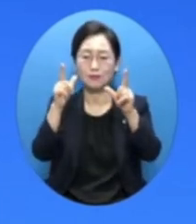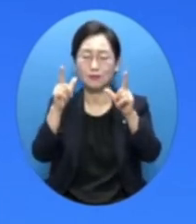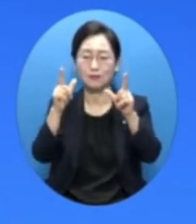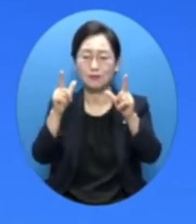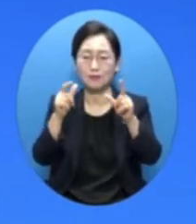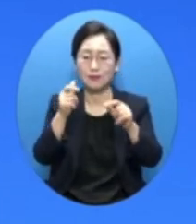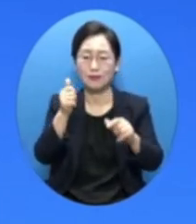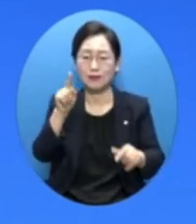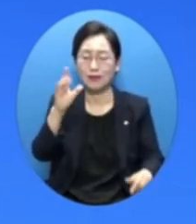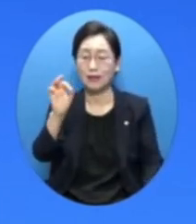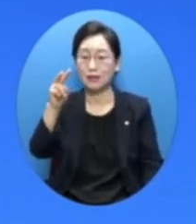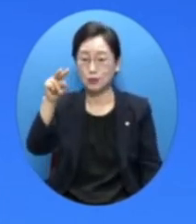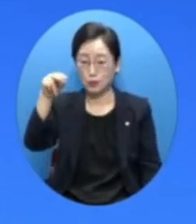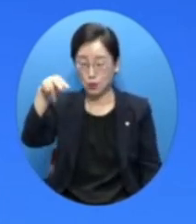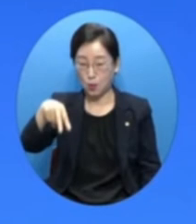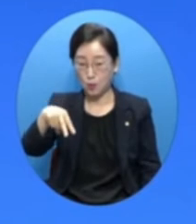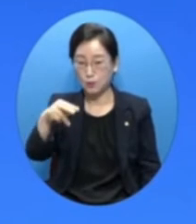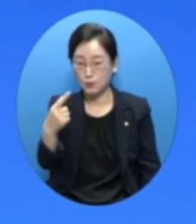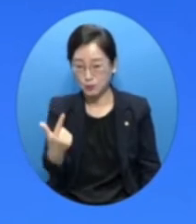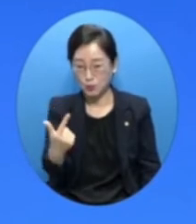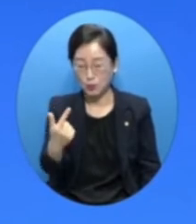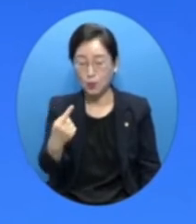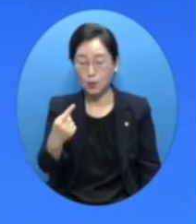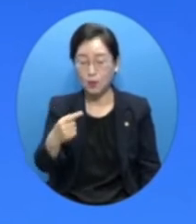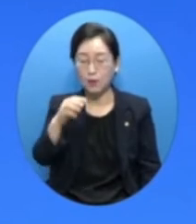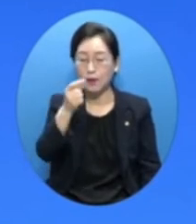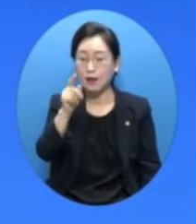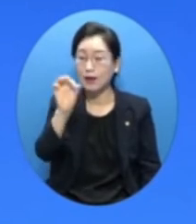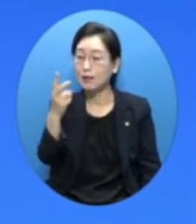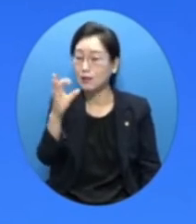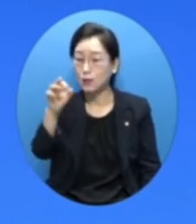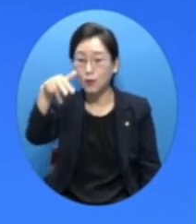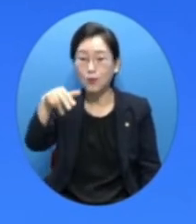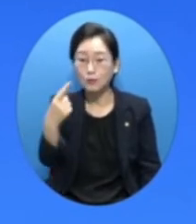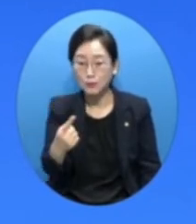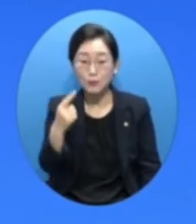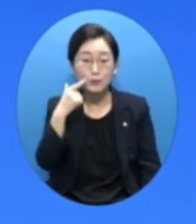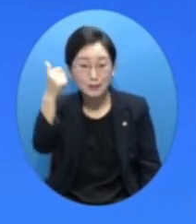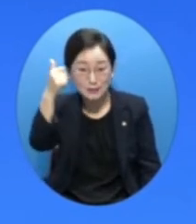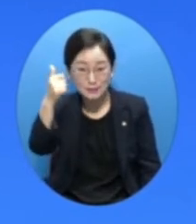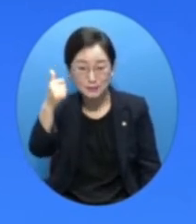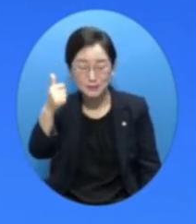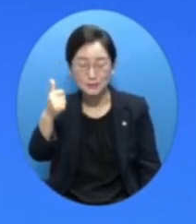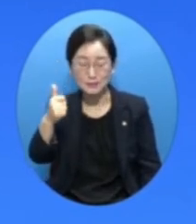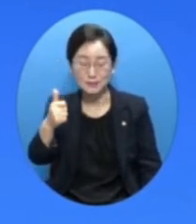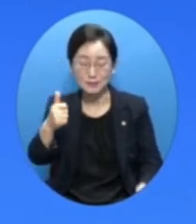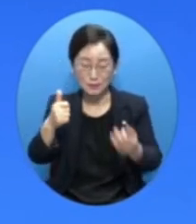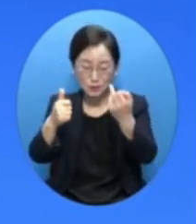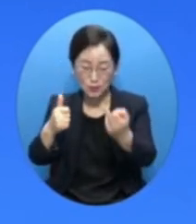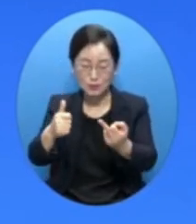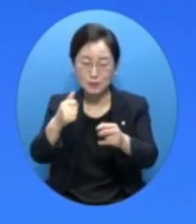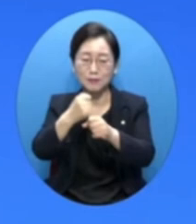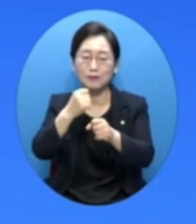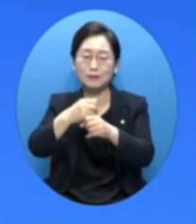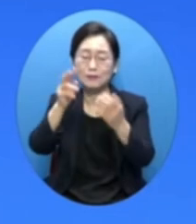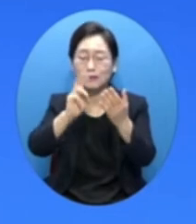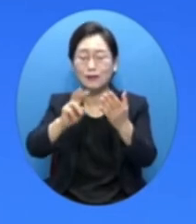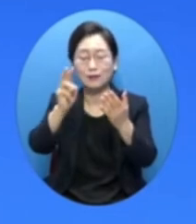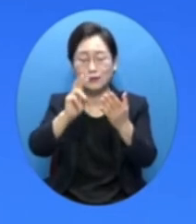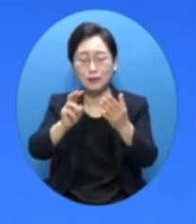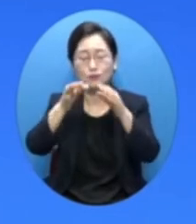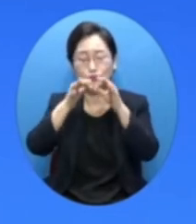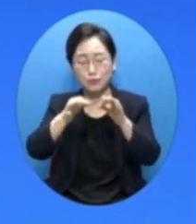하영조 목사님의 동생 하스테반 집사님이 지은 하나님께로 더 가까이 나갑니다. 그 찬송을 불렀습니다. 그 찬송을 부르면서